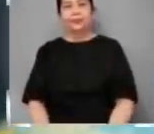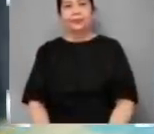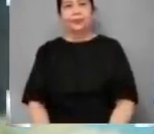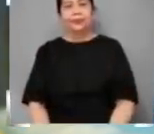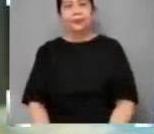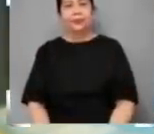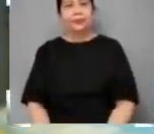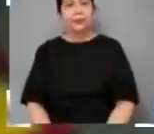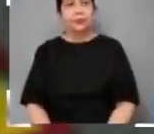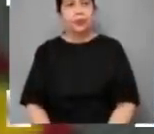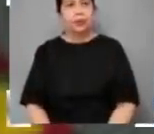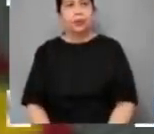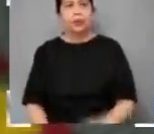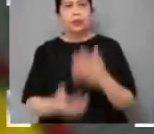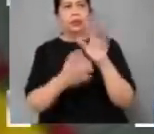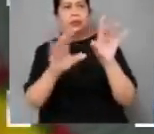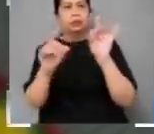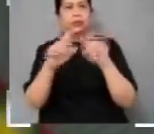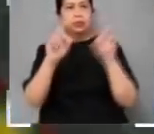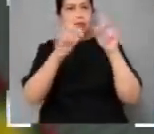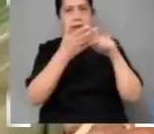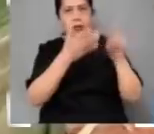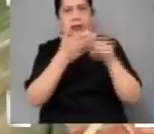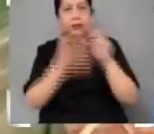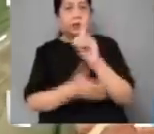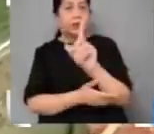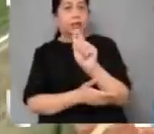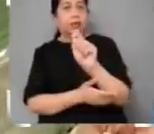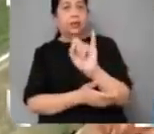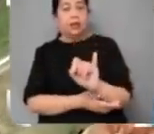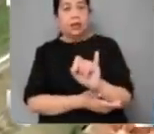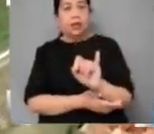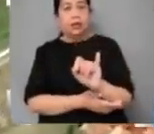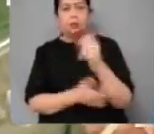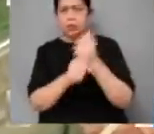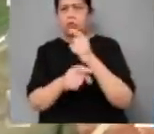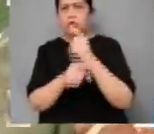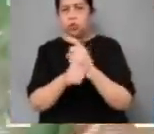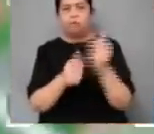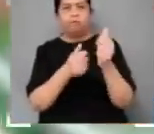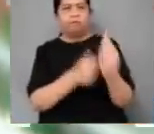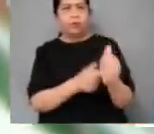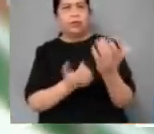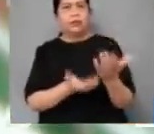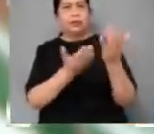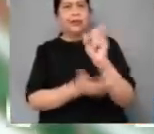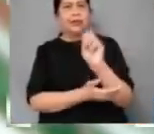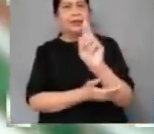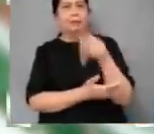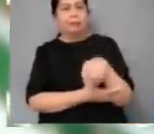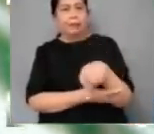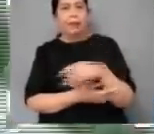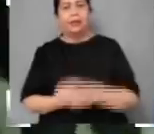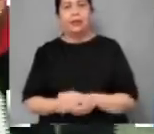Ilang piling pamilya ng ininspeksyon ng Department of Trade and Industry para matiyak na nasusunod ang suggested retail price o SRP ng mga